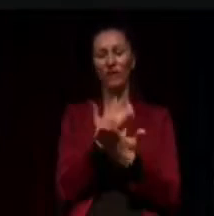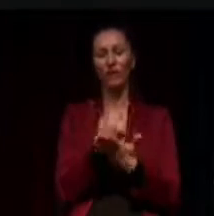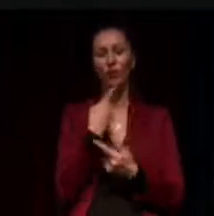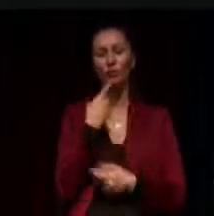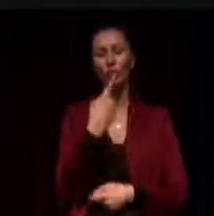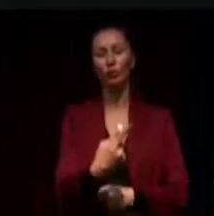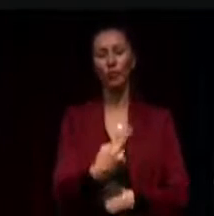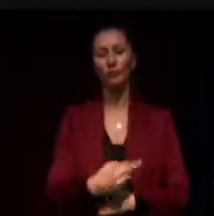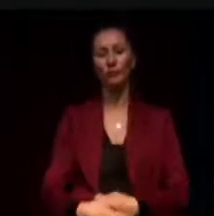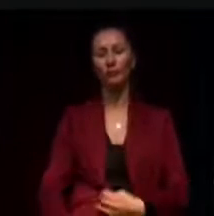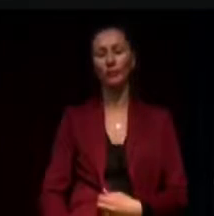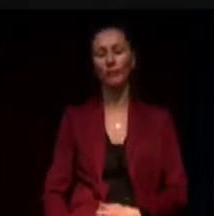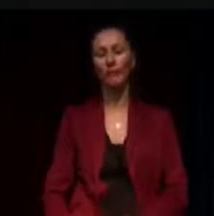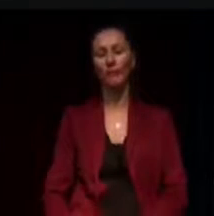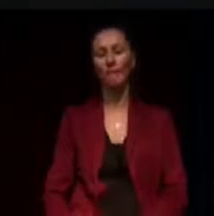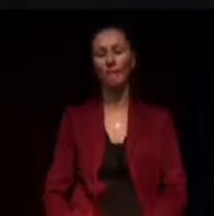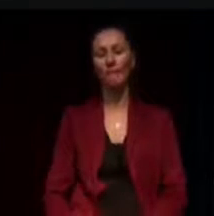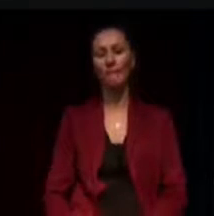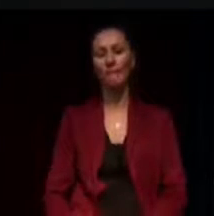size.